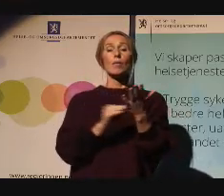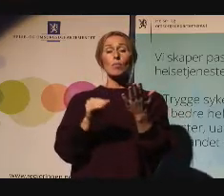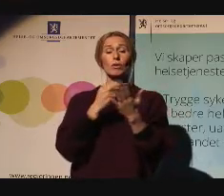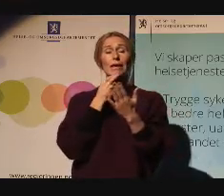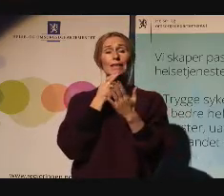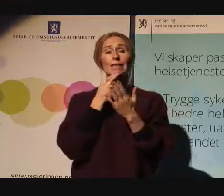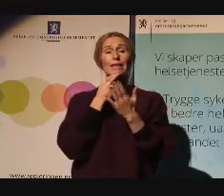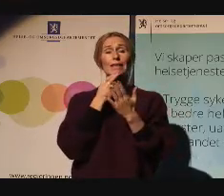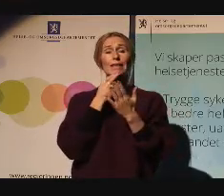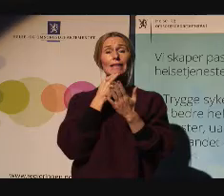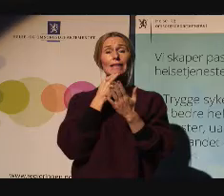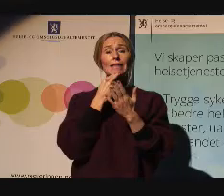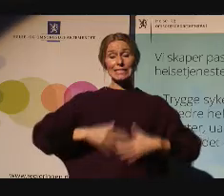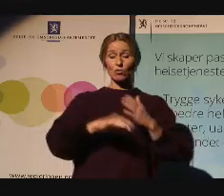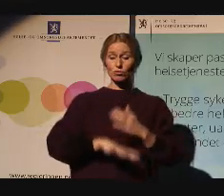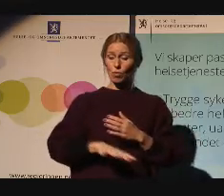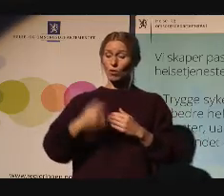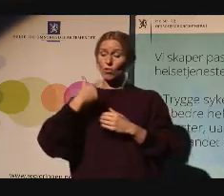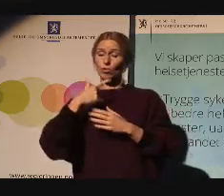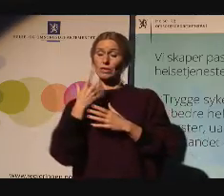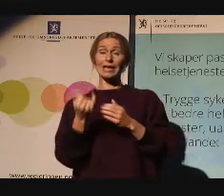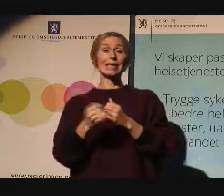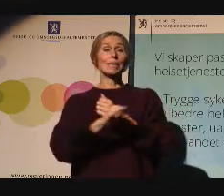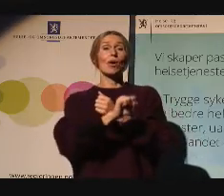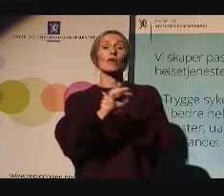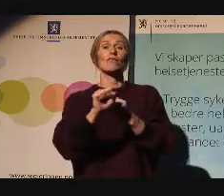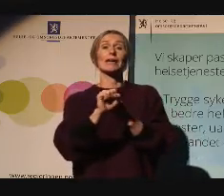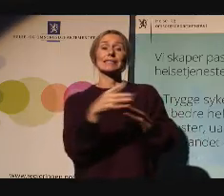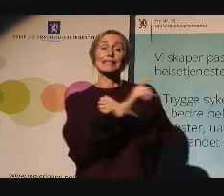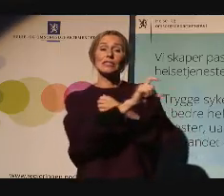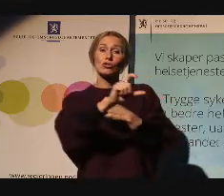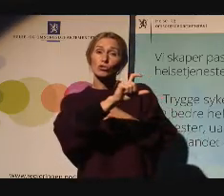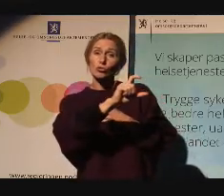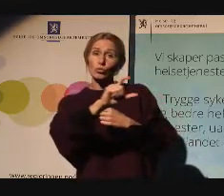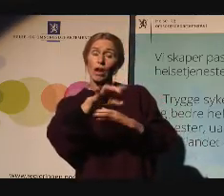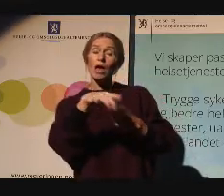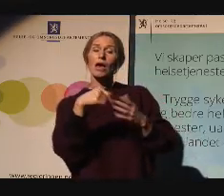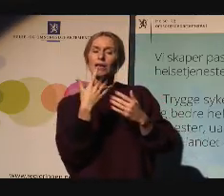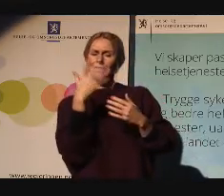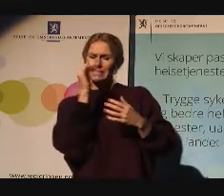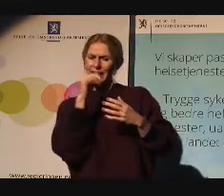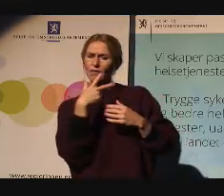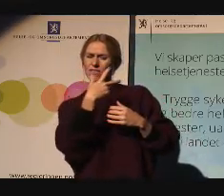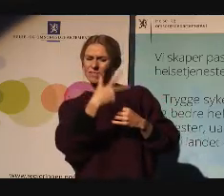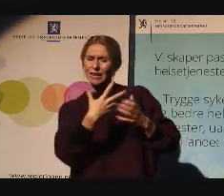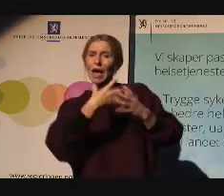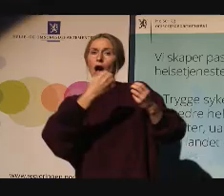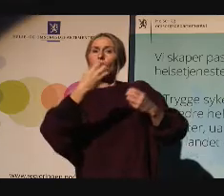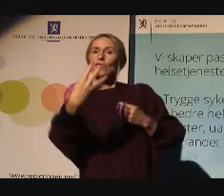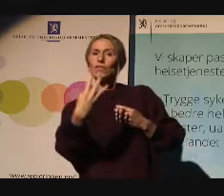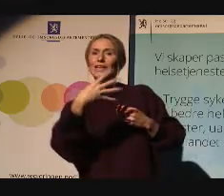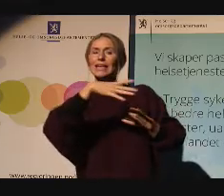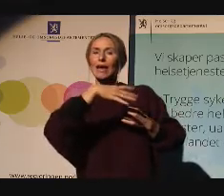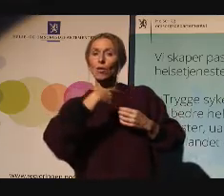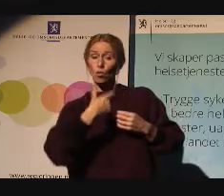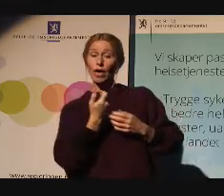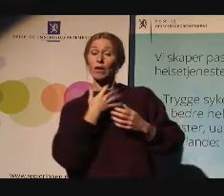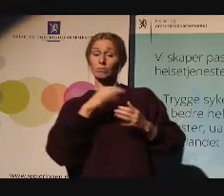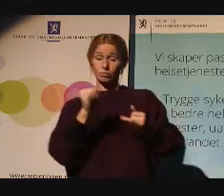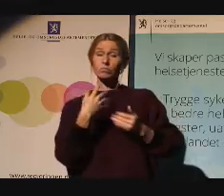helse hos barn og unge i barnevernsinstitusjoner» viser også at så mange som 3 av 4 unge har hatt psykisk